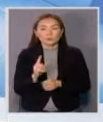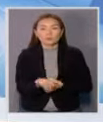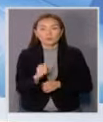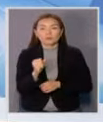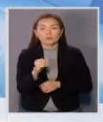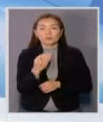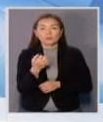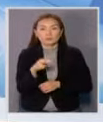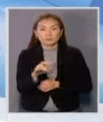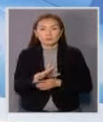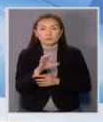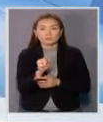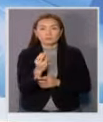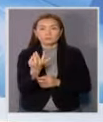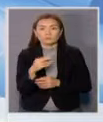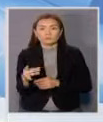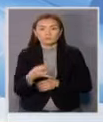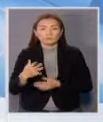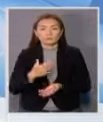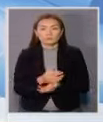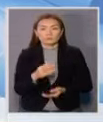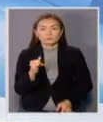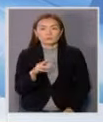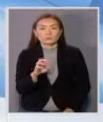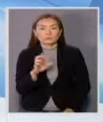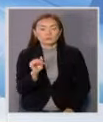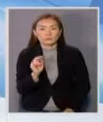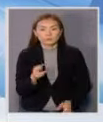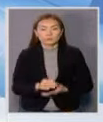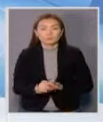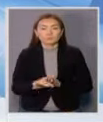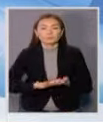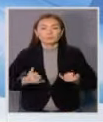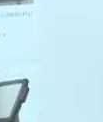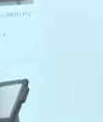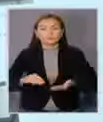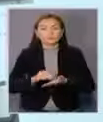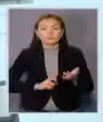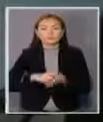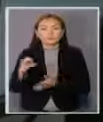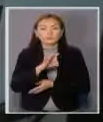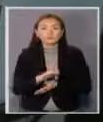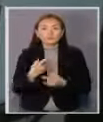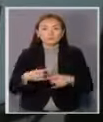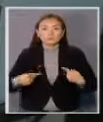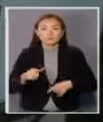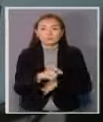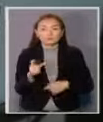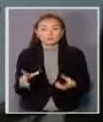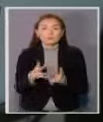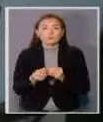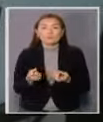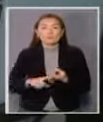мессенджеров WhatsApp фотографию Акима жилойского района жумабека каражанова от имени которого написал сообщение нескольким людям